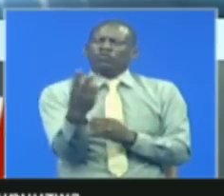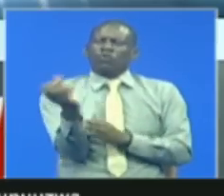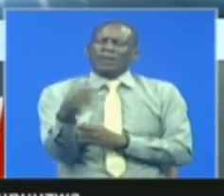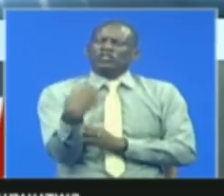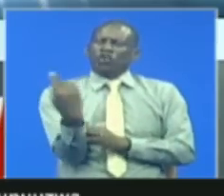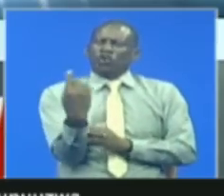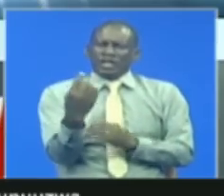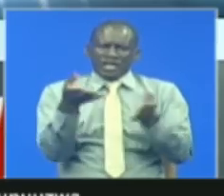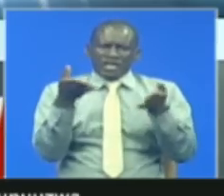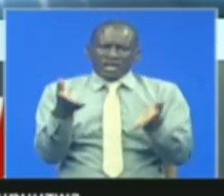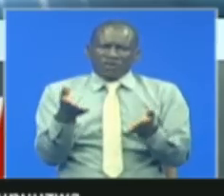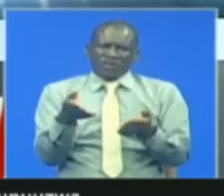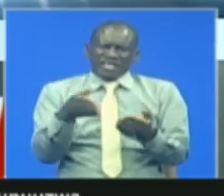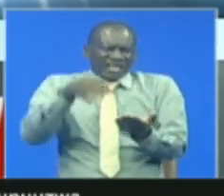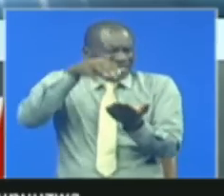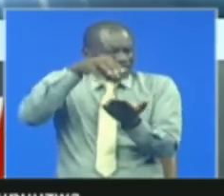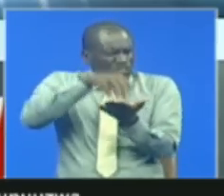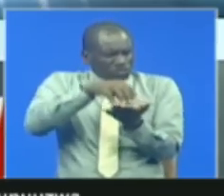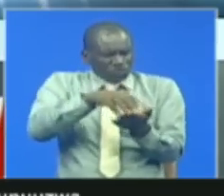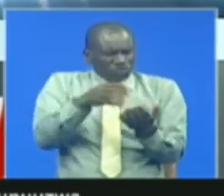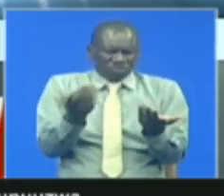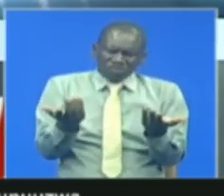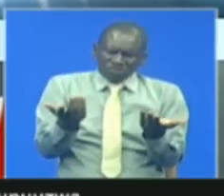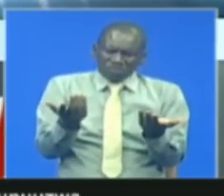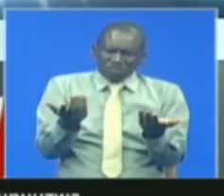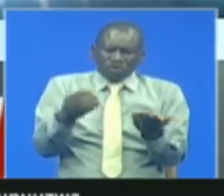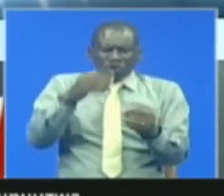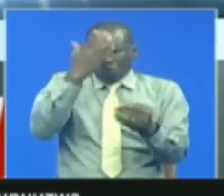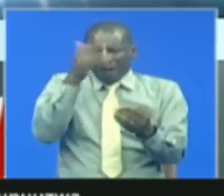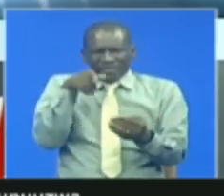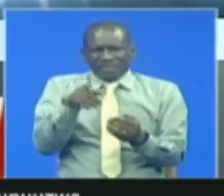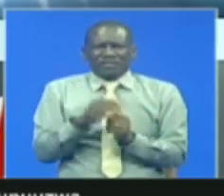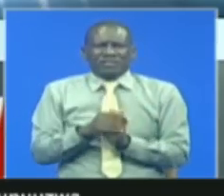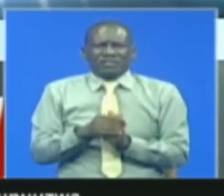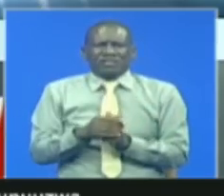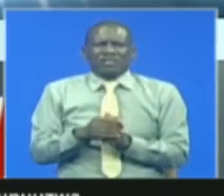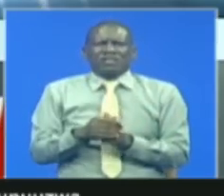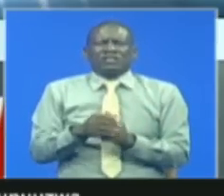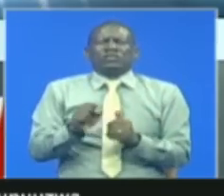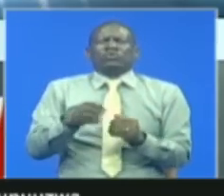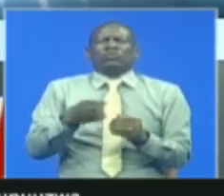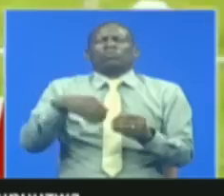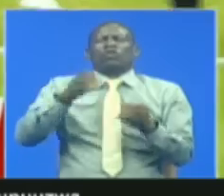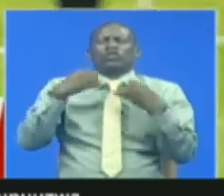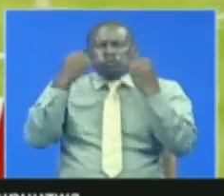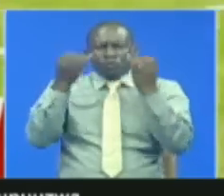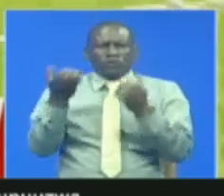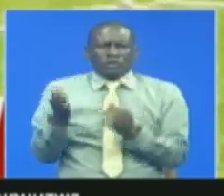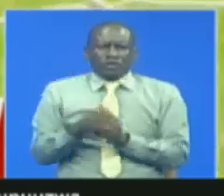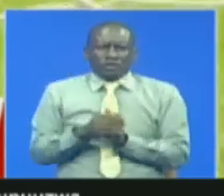Je, ni hali ya nyani ni wale wale ila kilichobadilika ni msitu? Aida Waringa anaarifu zaidi.